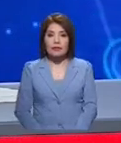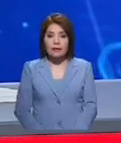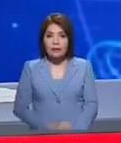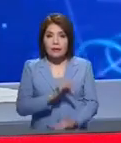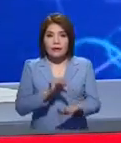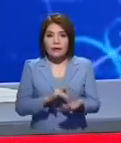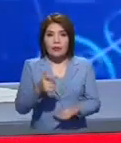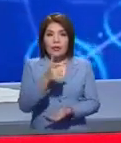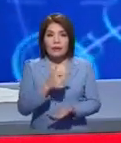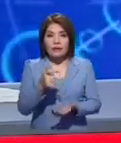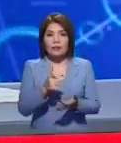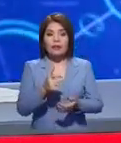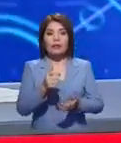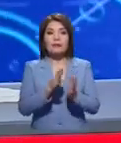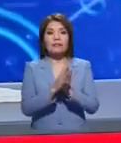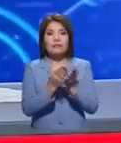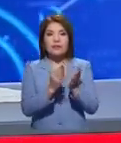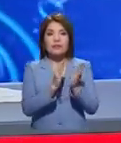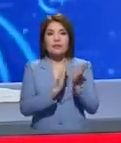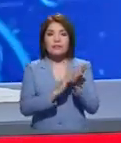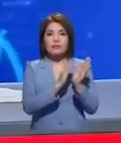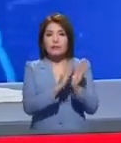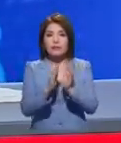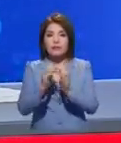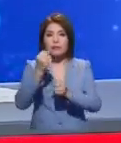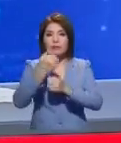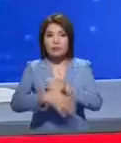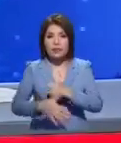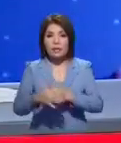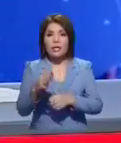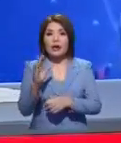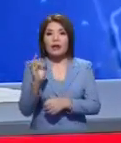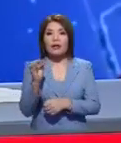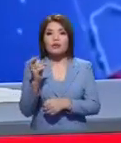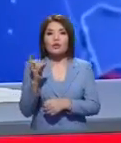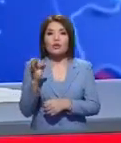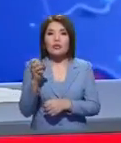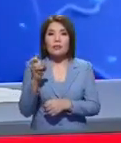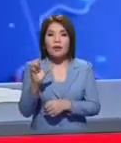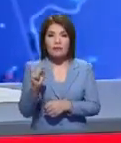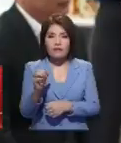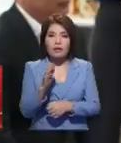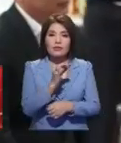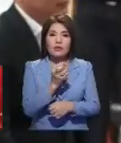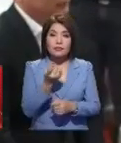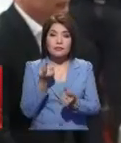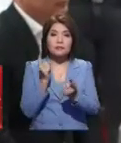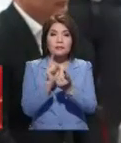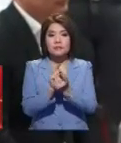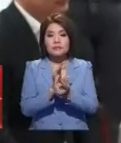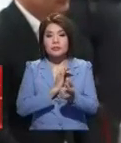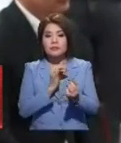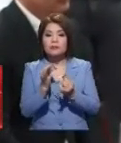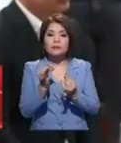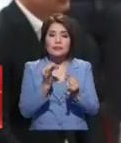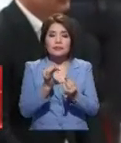Атыраудағы кітап аманат кітап орталығында жазушы драматург Рахымжан Отарбаевтың жары Сәуле Отарбаевамен кездесу өтті. Ашық диалог алаңында қаламгерлердің